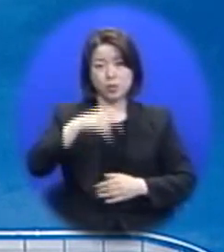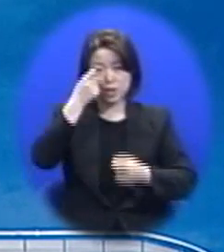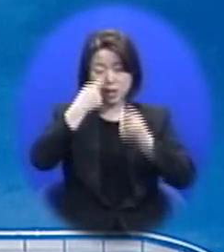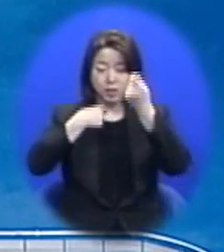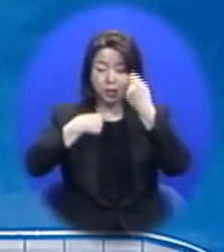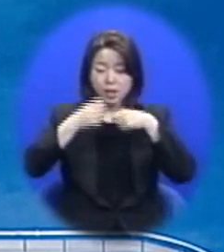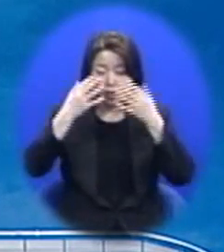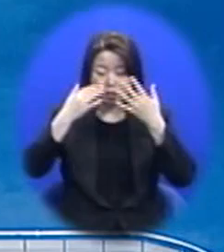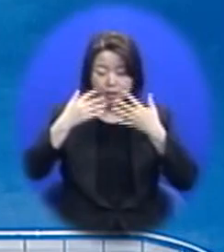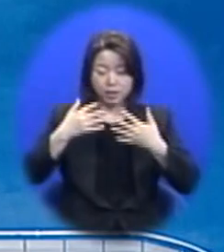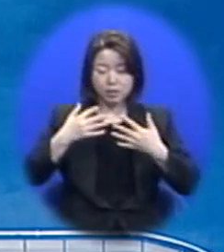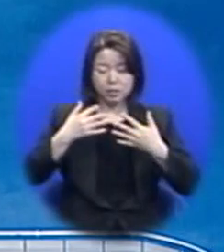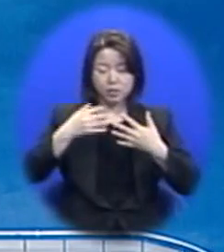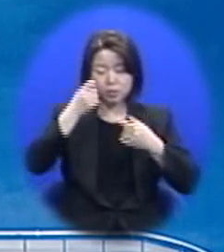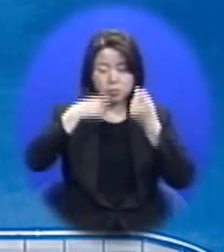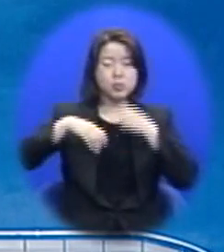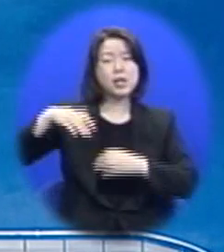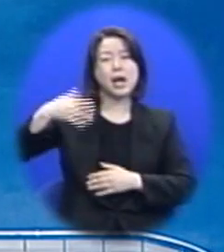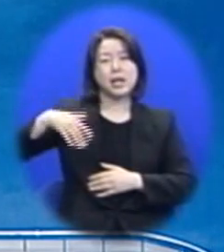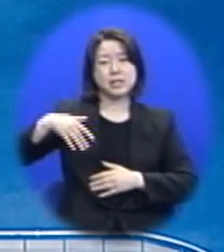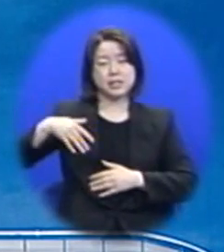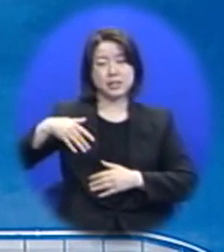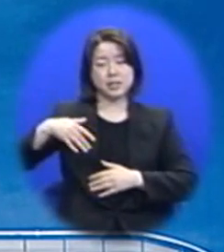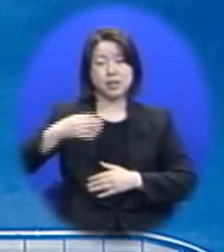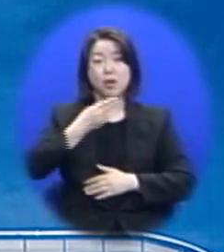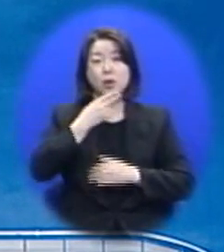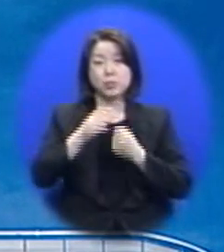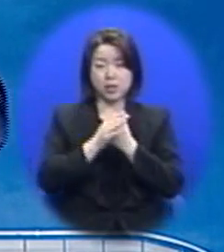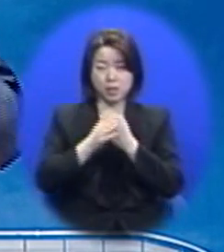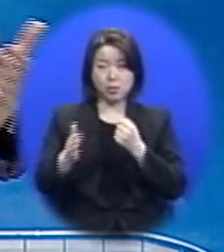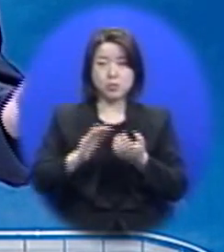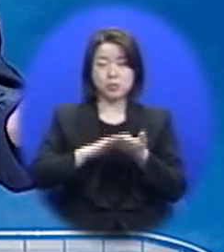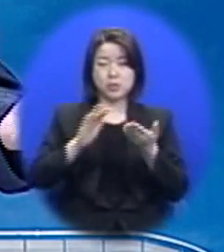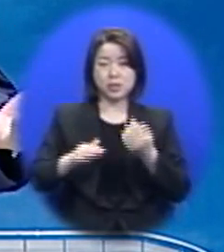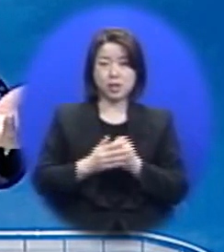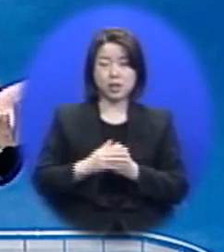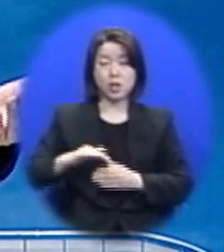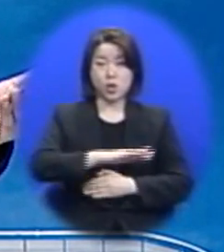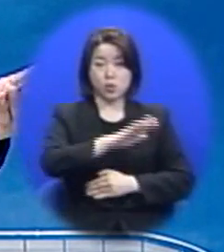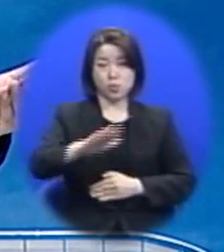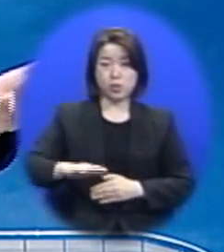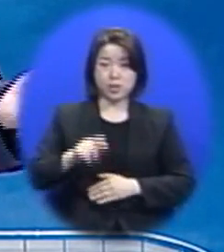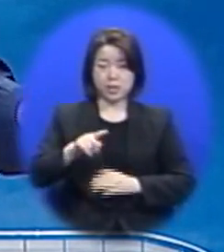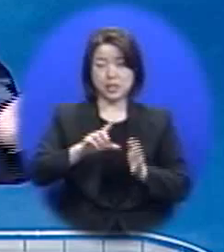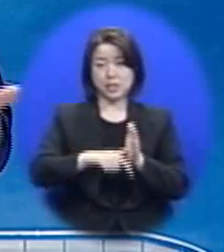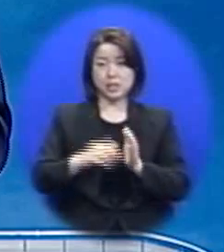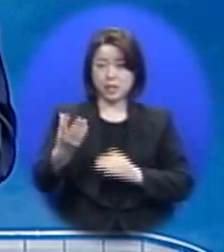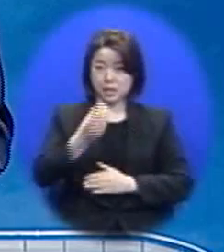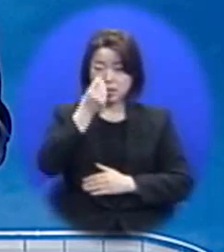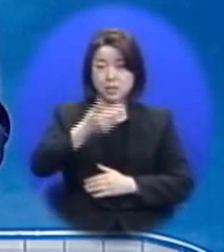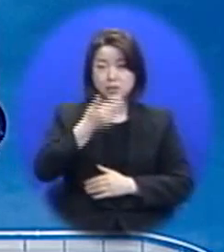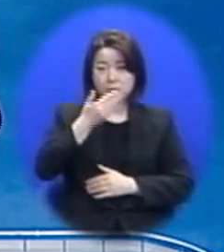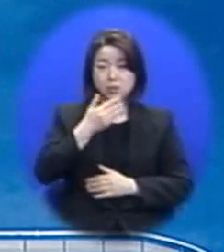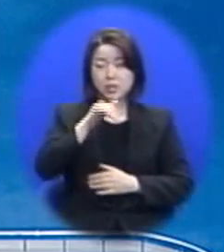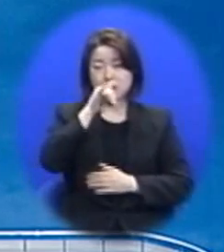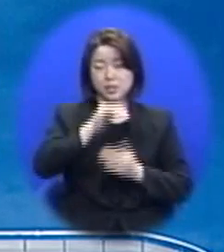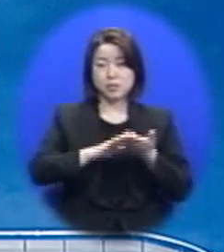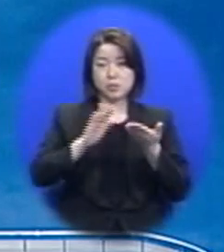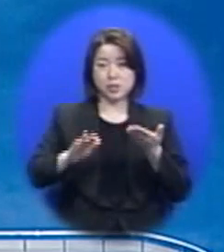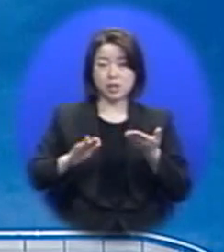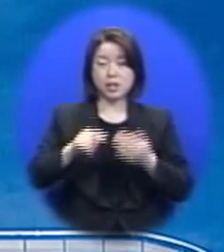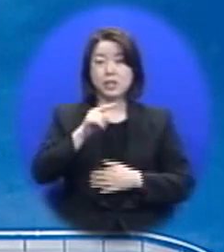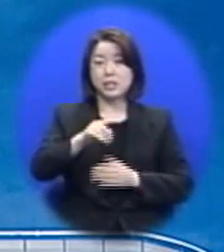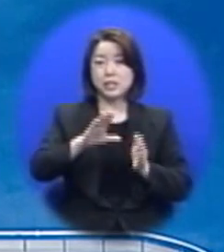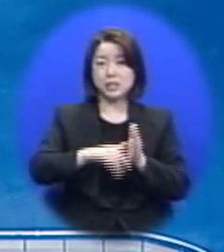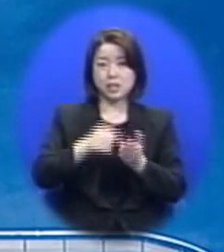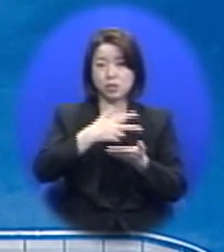눈물이 흘려지지 않았기 때문에. 오늘 이 시간에 우리가 성찬을 합니다. 성찬은 주님과 우리가 온전히 연합하는